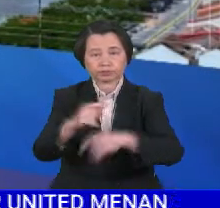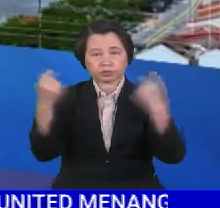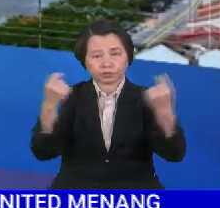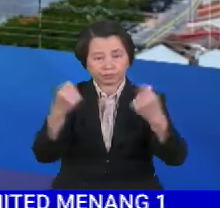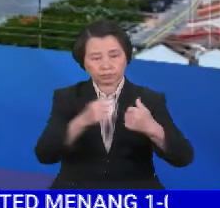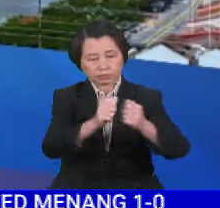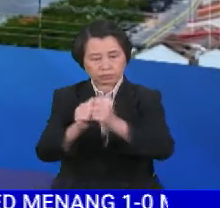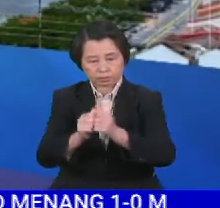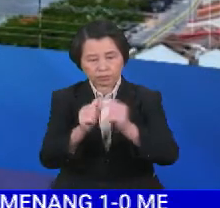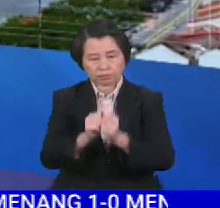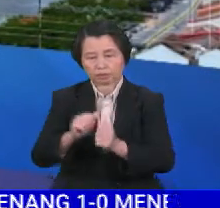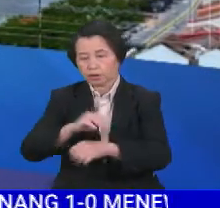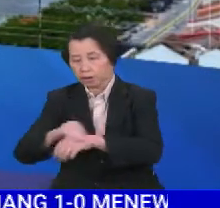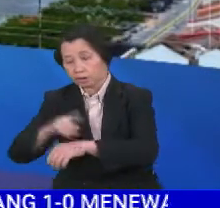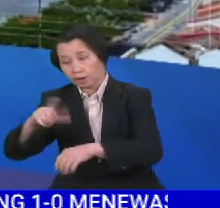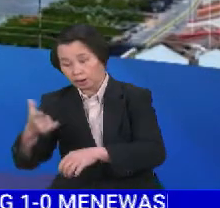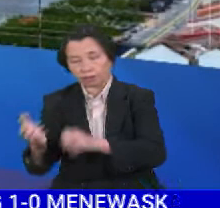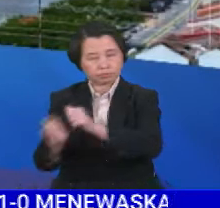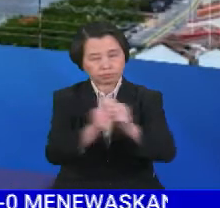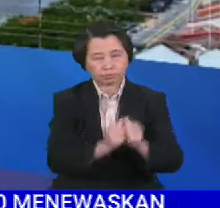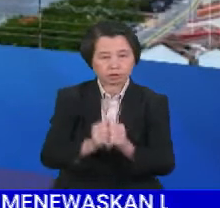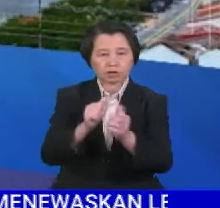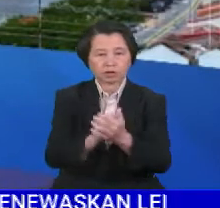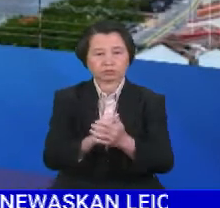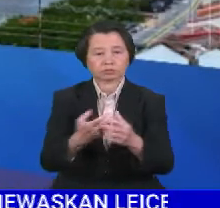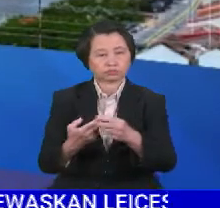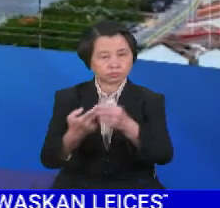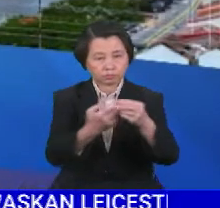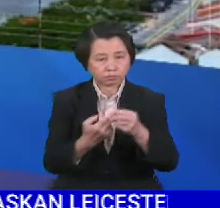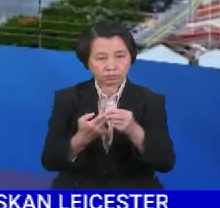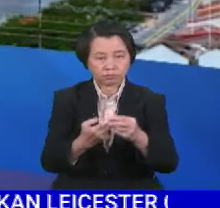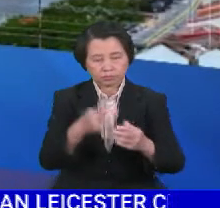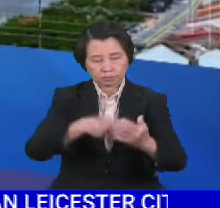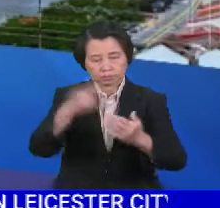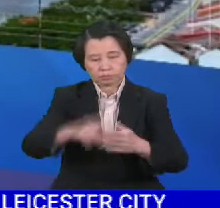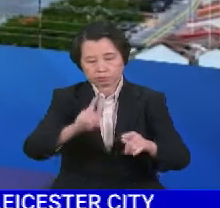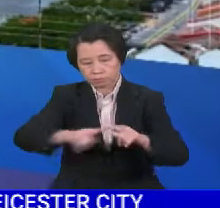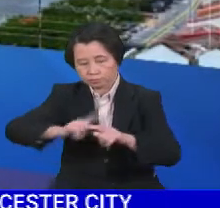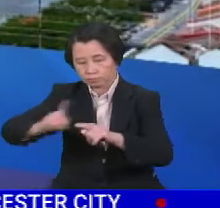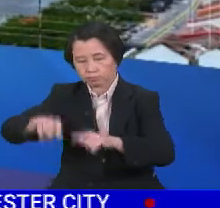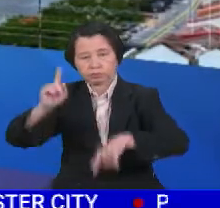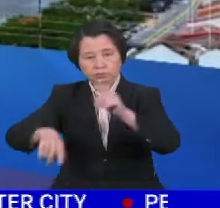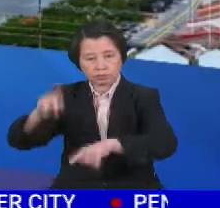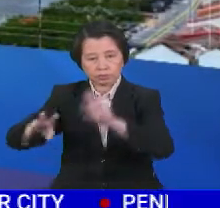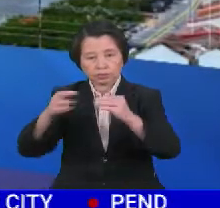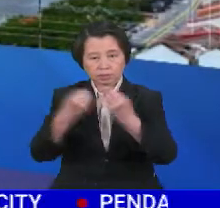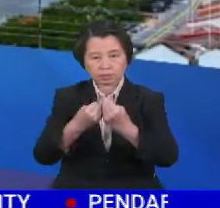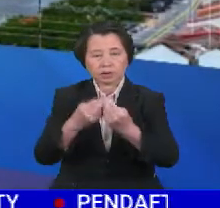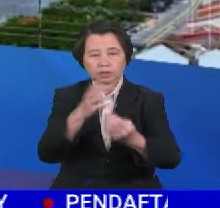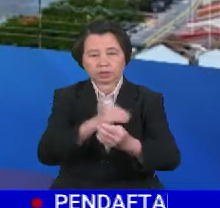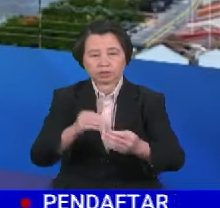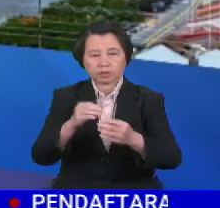bersama-sama dengan etnik-etnik lain yang menjadi simbol perpaduan antara pelbagai masyarakat yang menepikan